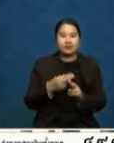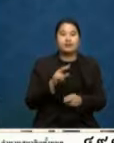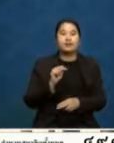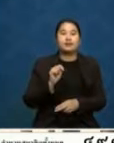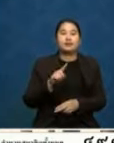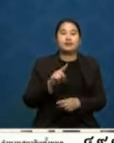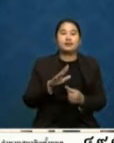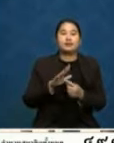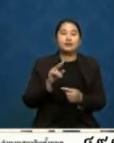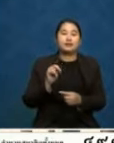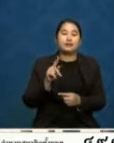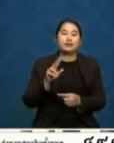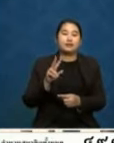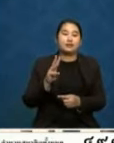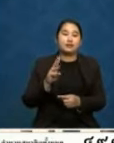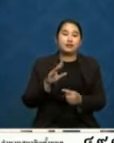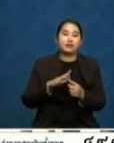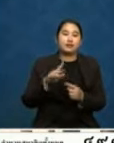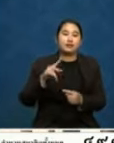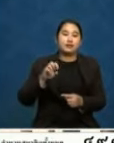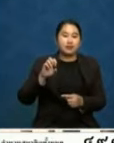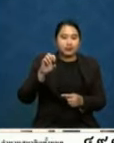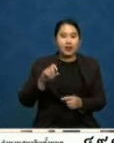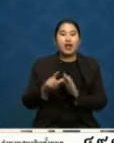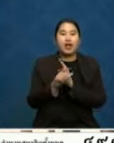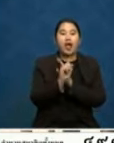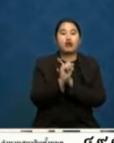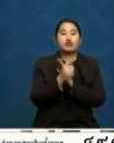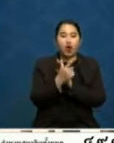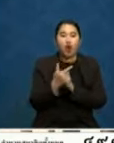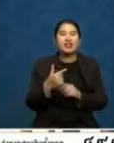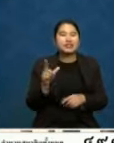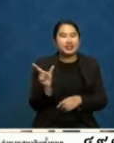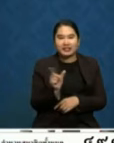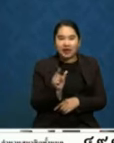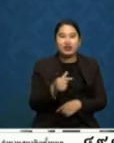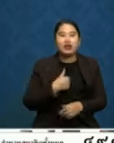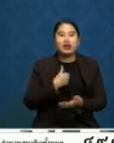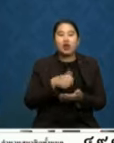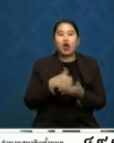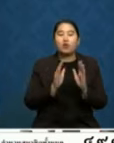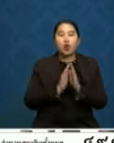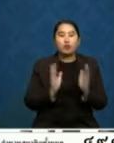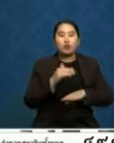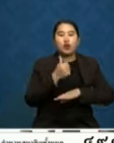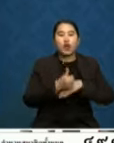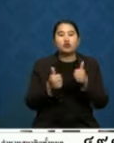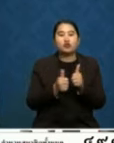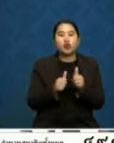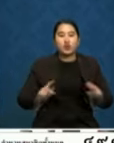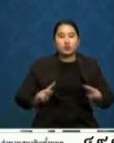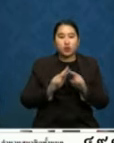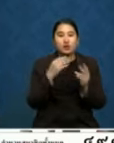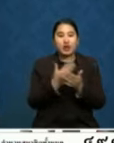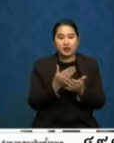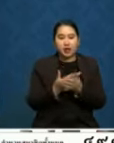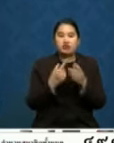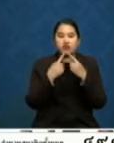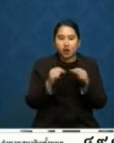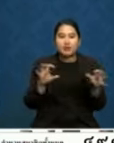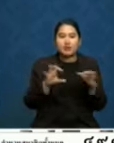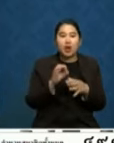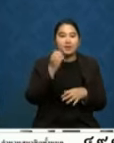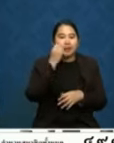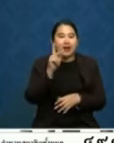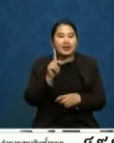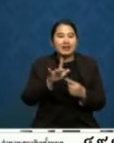ผู้แทนราษฎรแบบบัญชีรายชื่อพรรคประชาชนคนจังหวัดอ่างทองครับสั้นๆครับท่านประธานครับต้องขอบคุณท่านรัฐมนตรีช่วยว่าการกระทรวงการคลังที่ตอบคำถามเรื่องบ้านกาญจนาภิเ